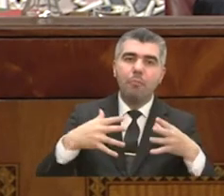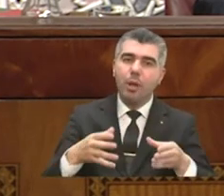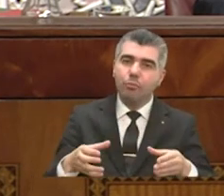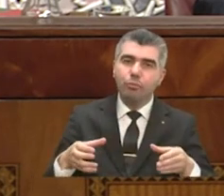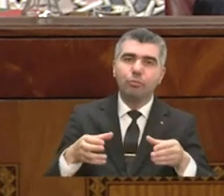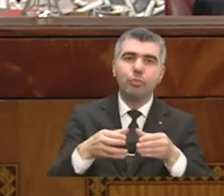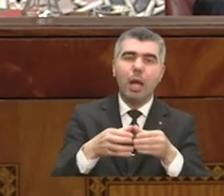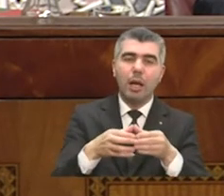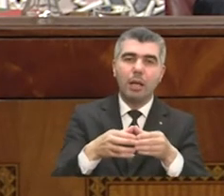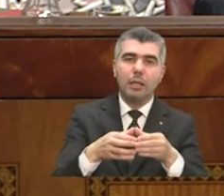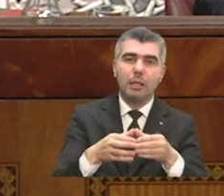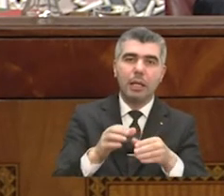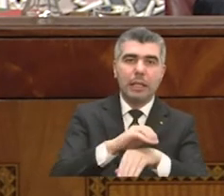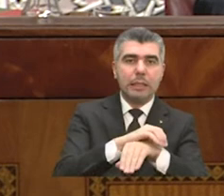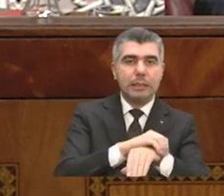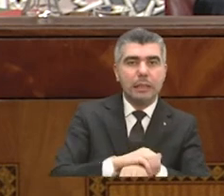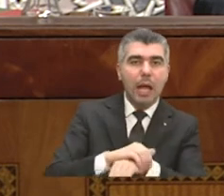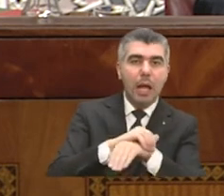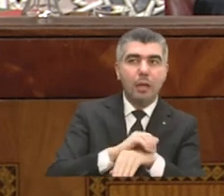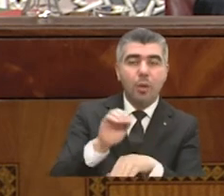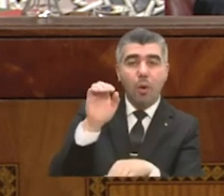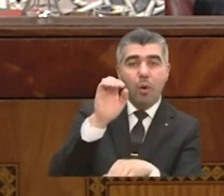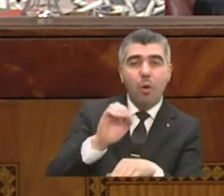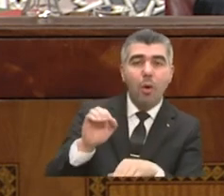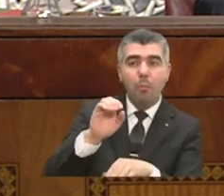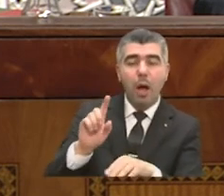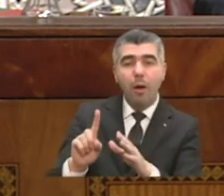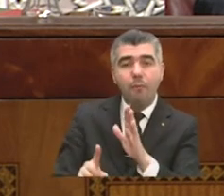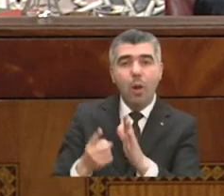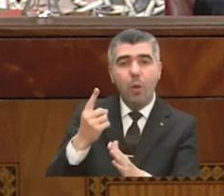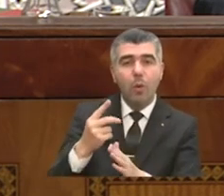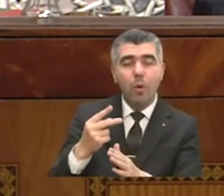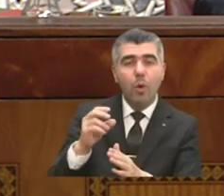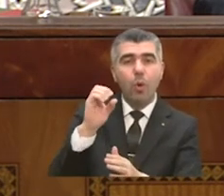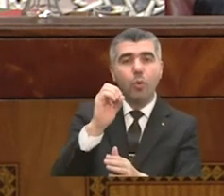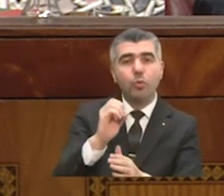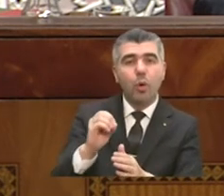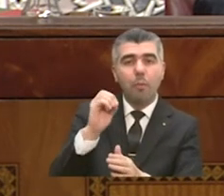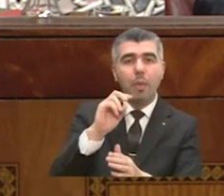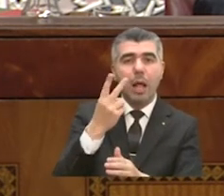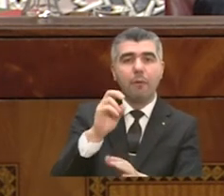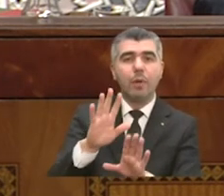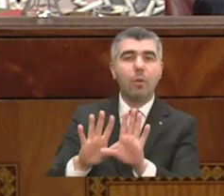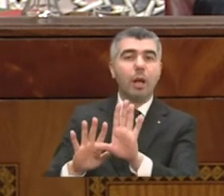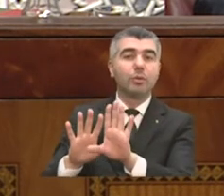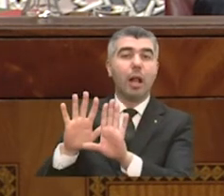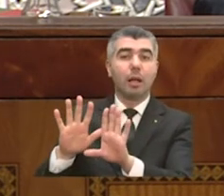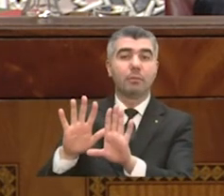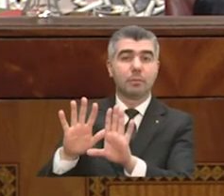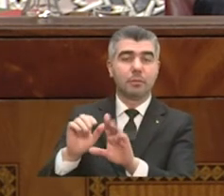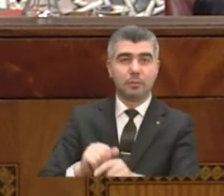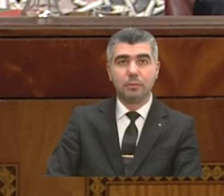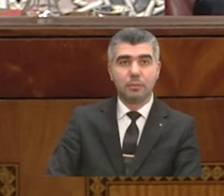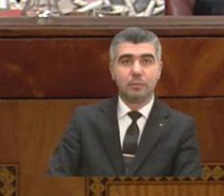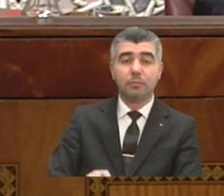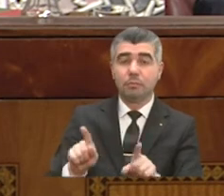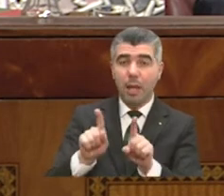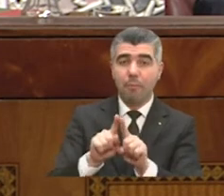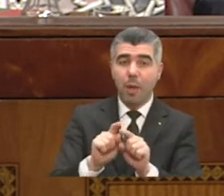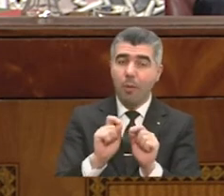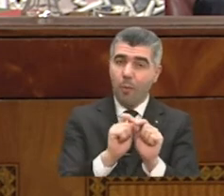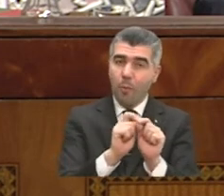les efforts de la commission mixte entre le Parlement marocain et le Parlement